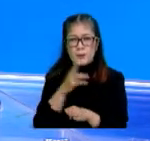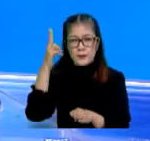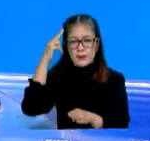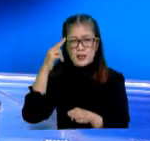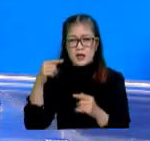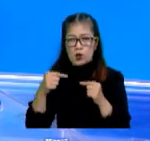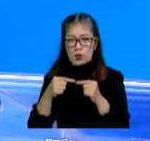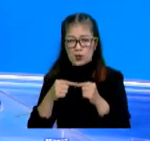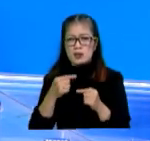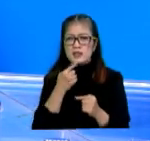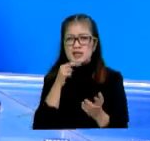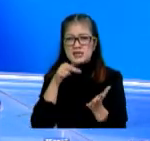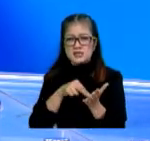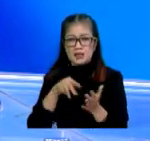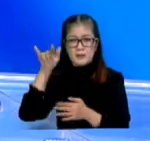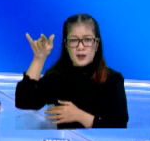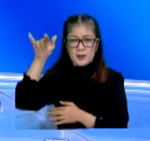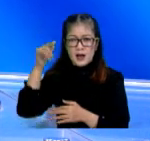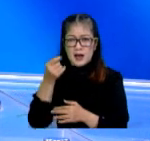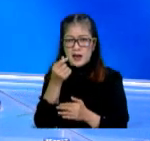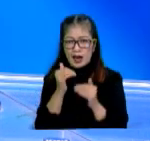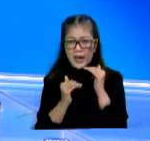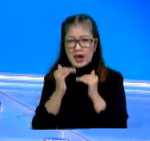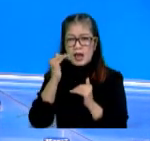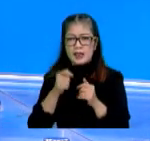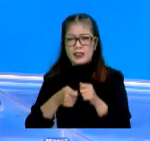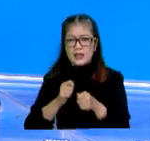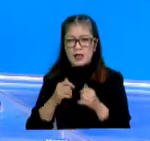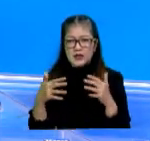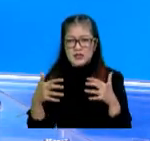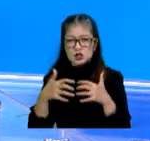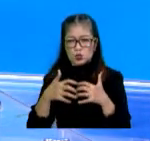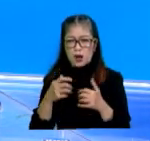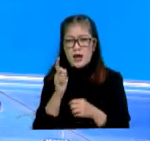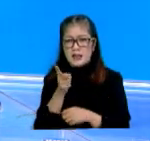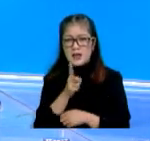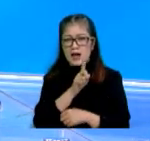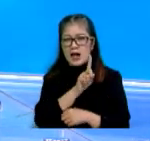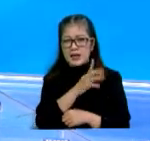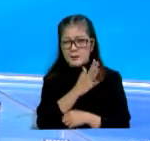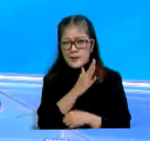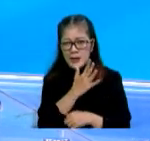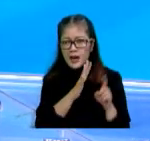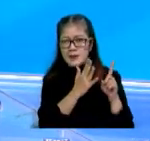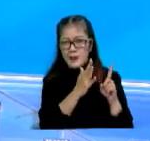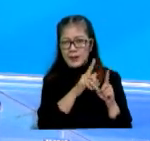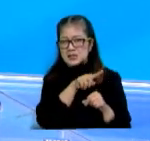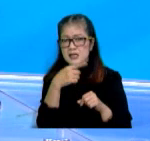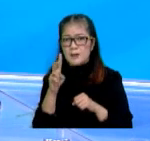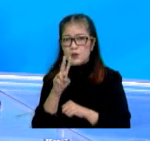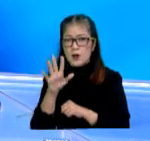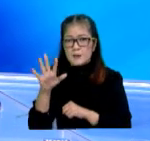Perhubungan mengizinkan maskapai untuk menaikkan harga tiket penyesuaian atau surcharge antara 15 hingga